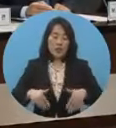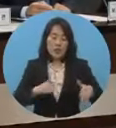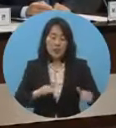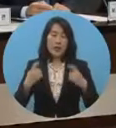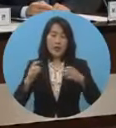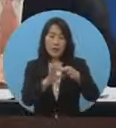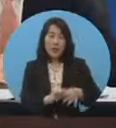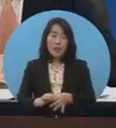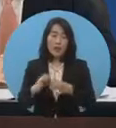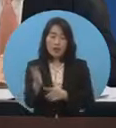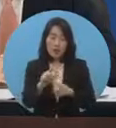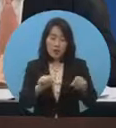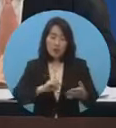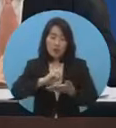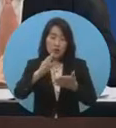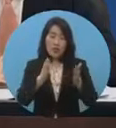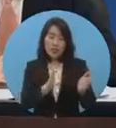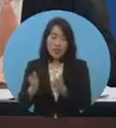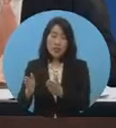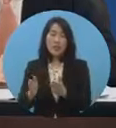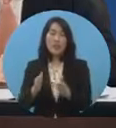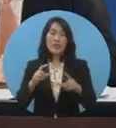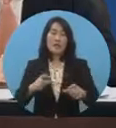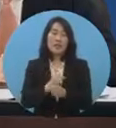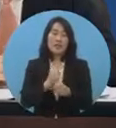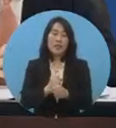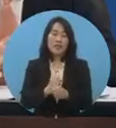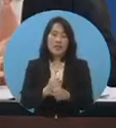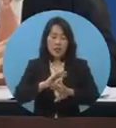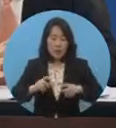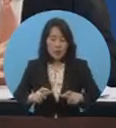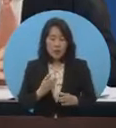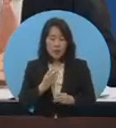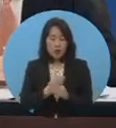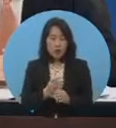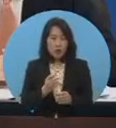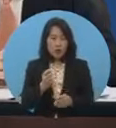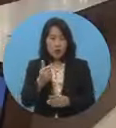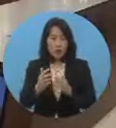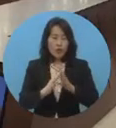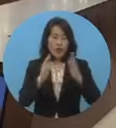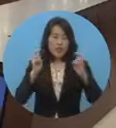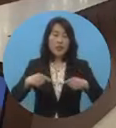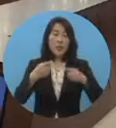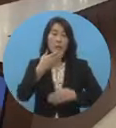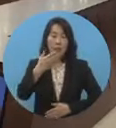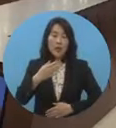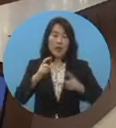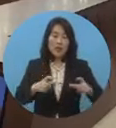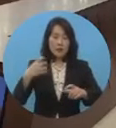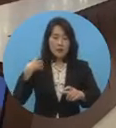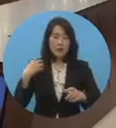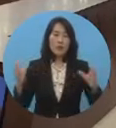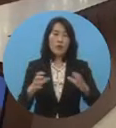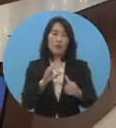남해안 관광벨트 와 수산 식품 수출 단지 조성 사업의 지역 중소 건설업체 도 참여할 수 있도록 지역은 후 공동 보급